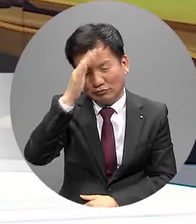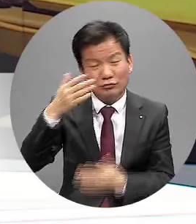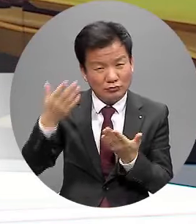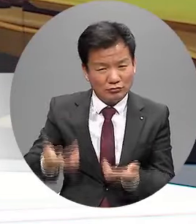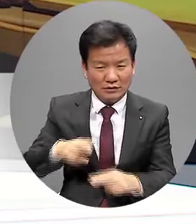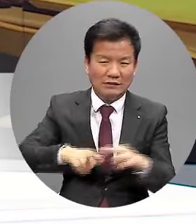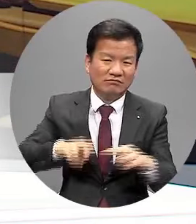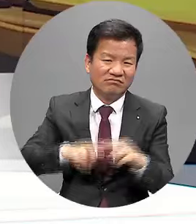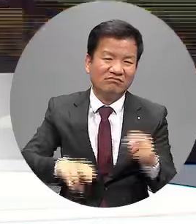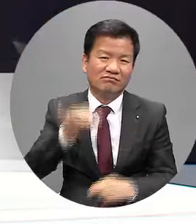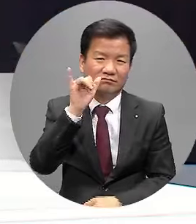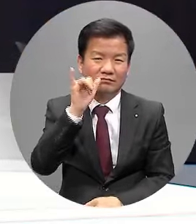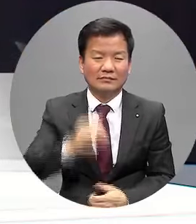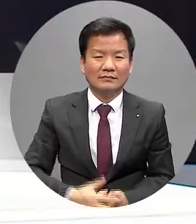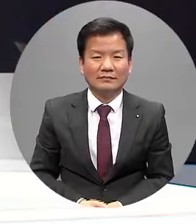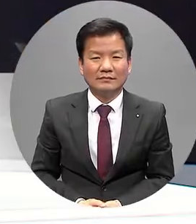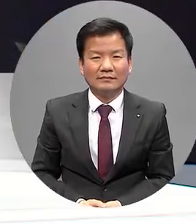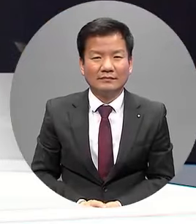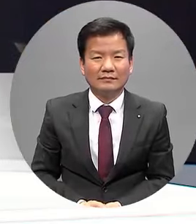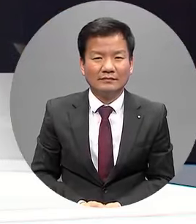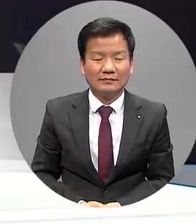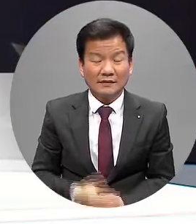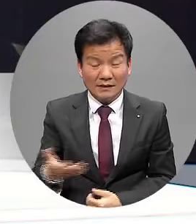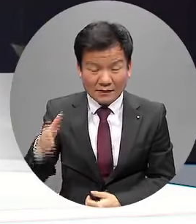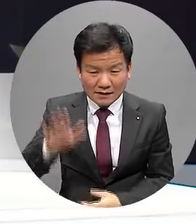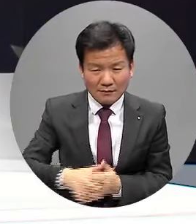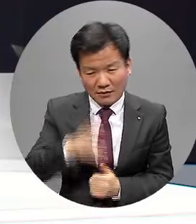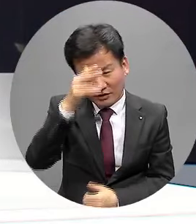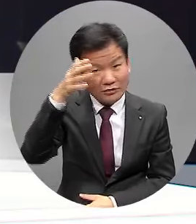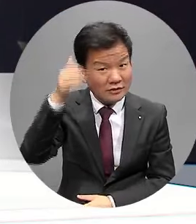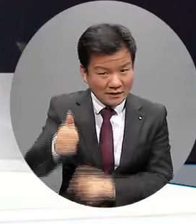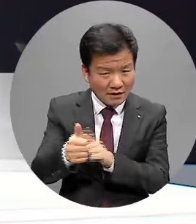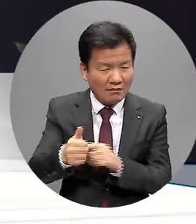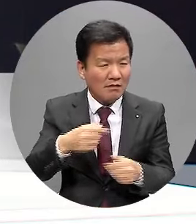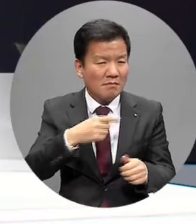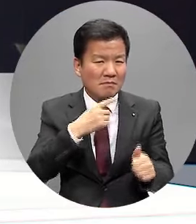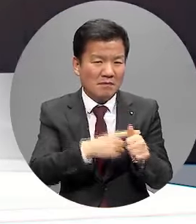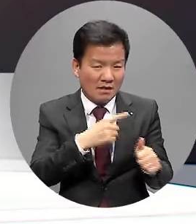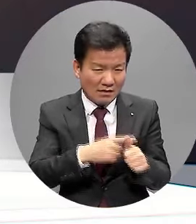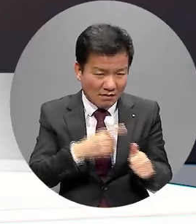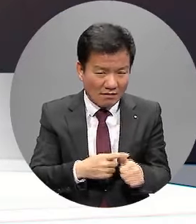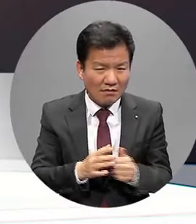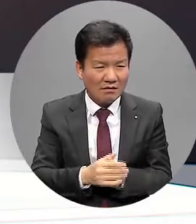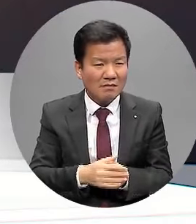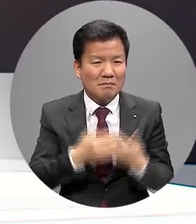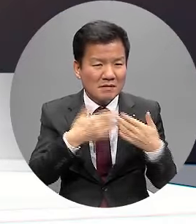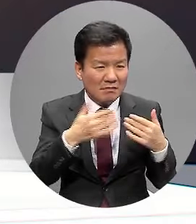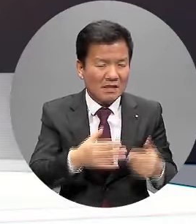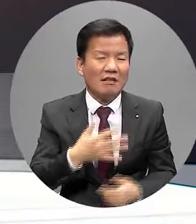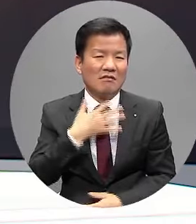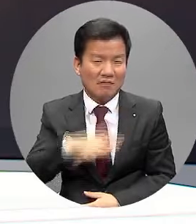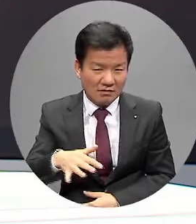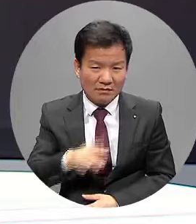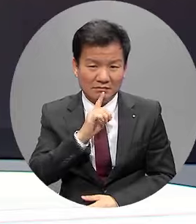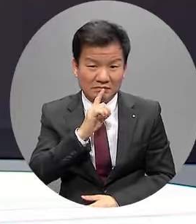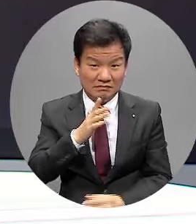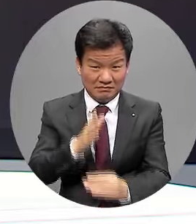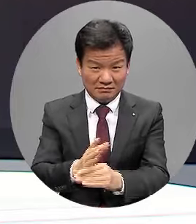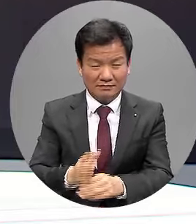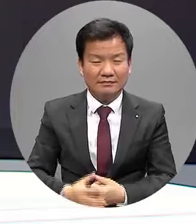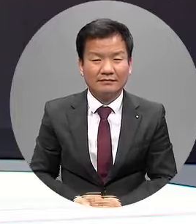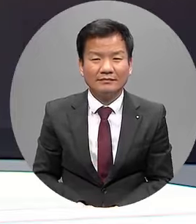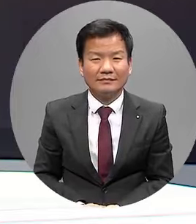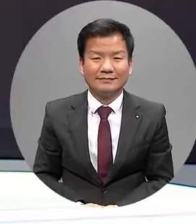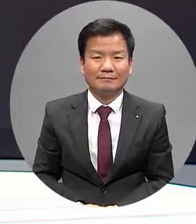직장을 떠난 것으로 전해졌습니다. 하지만 해당 서장은 욕설과 막말은 한 적이 없다고 반박했습니다. 김은초